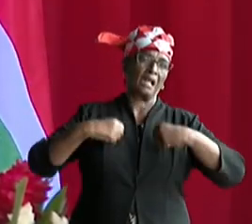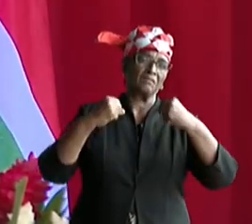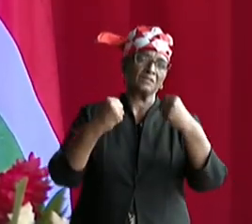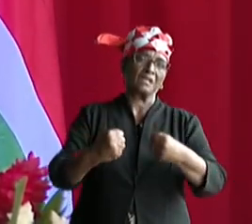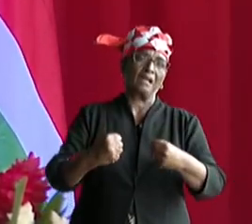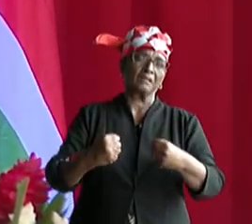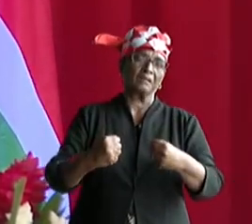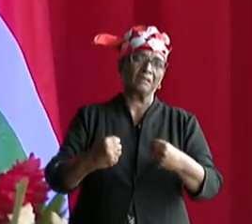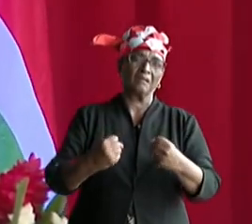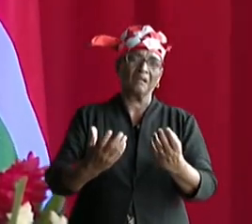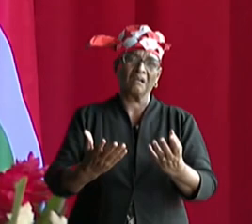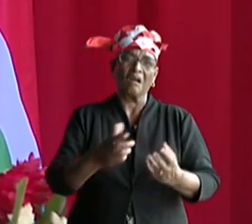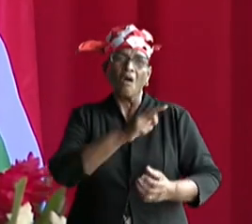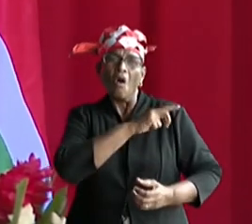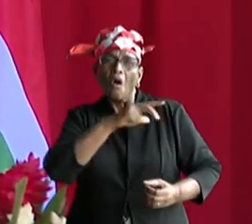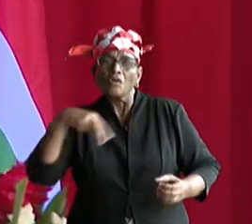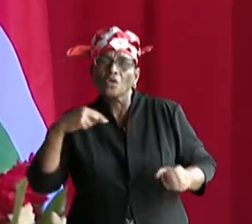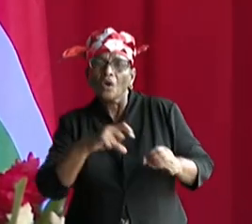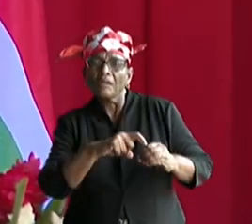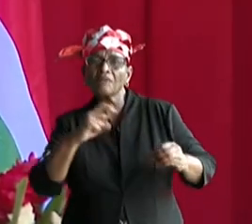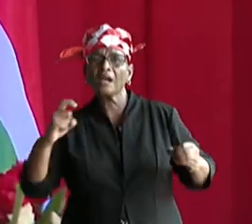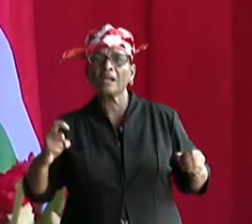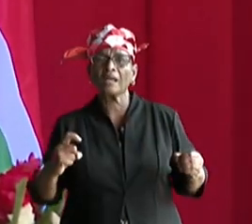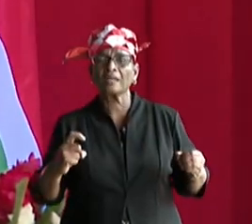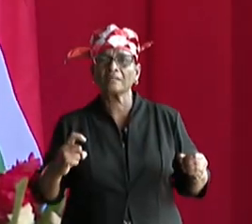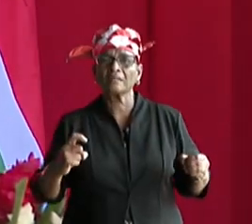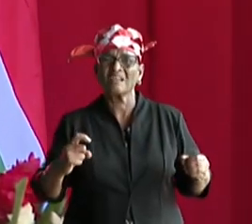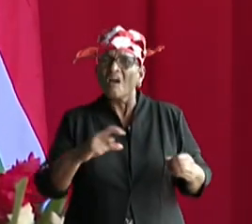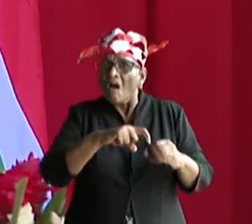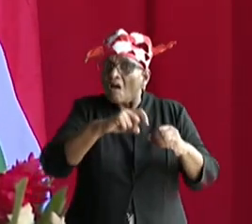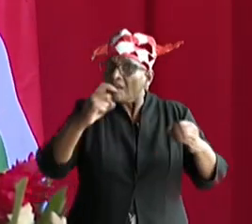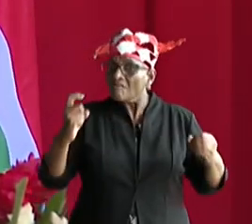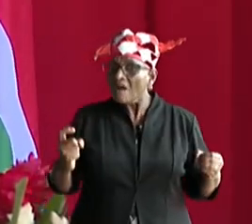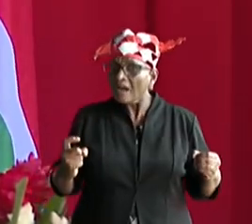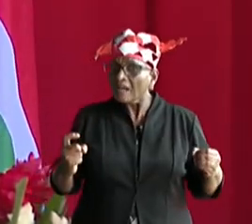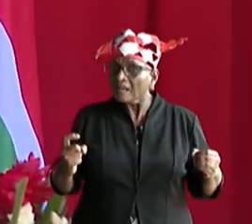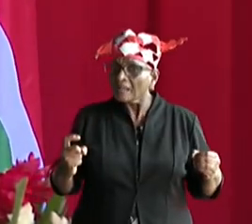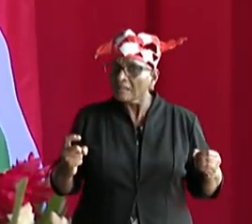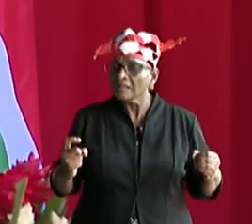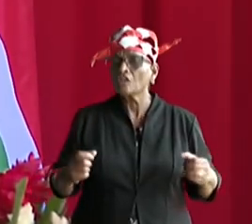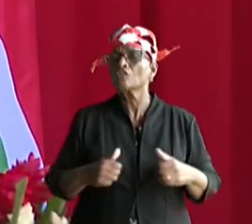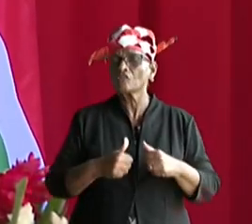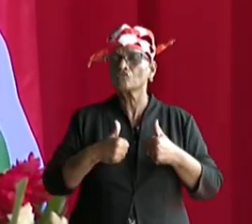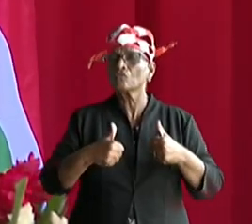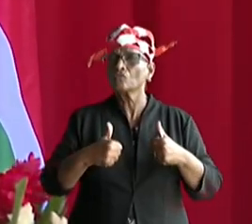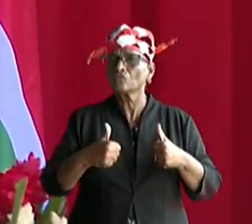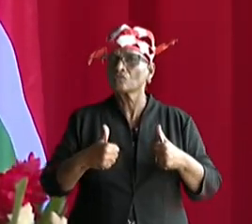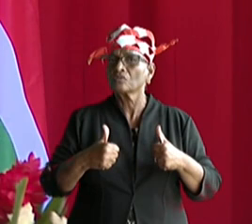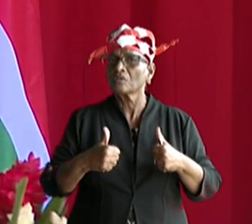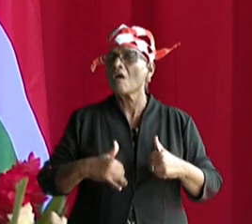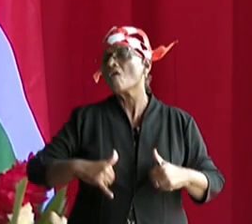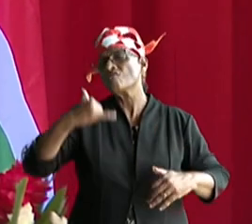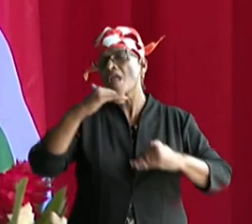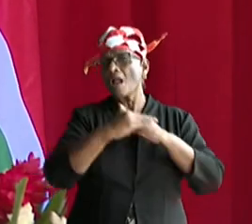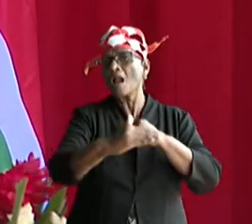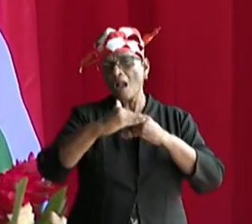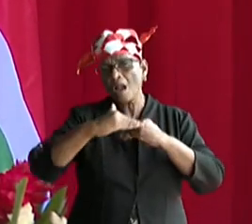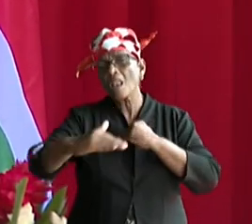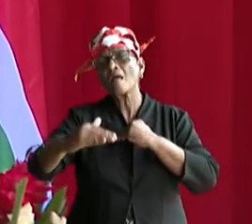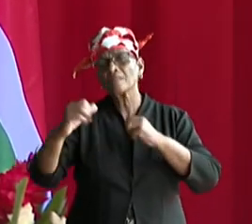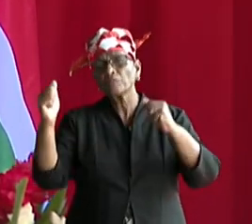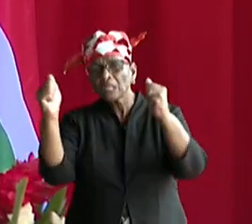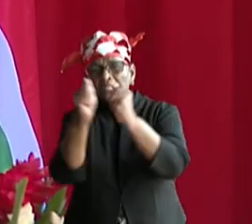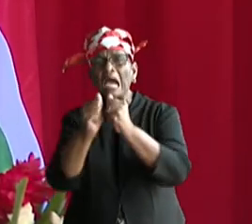Azadi, onze onafhankelijkheid. Onafhankelijkheid is een groot goed en veel landen hebben daarvoor